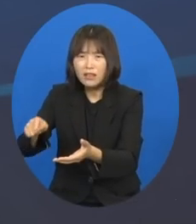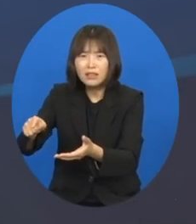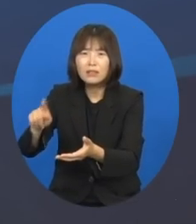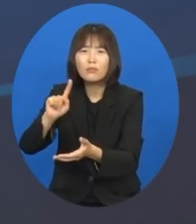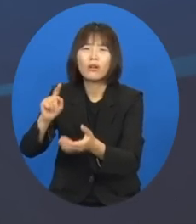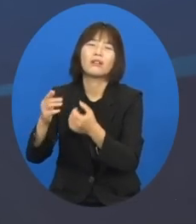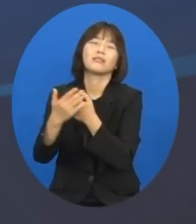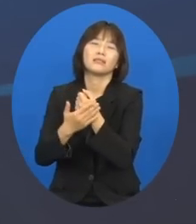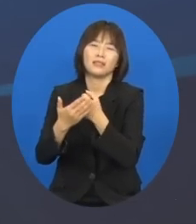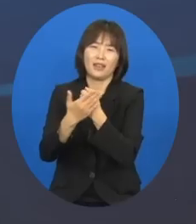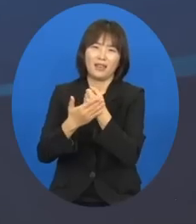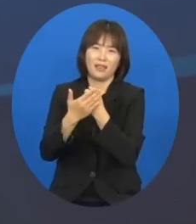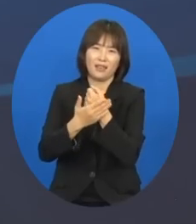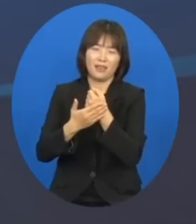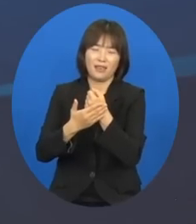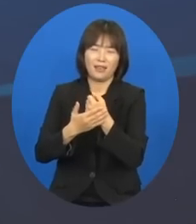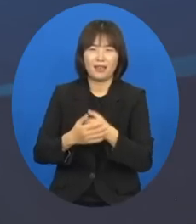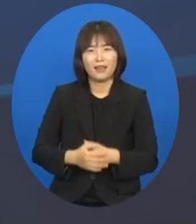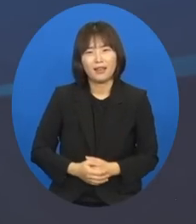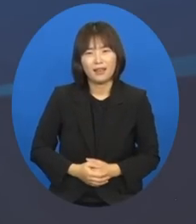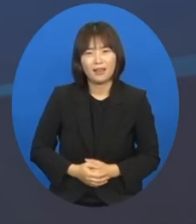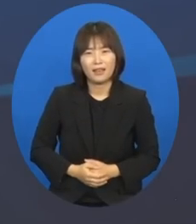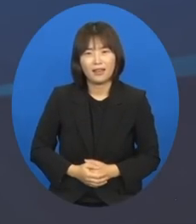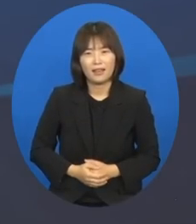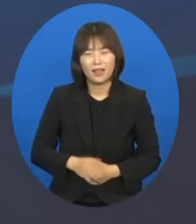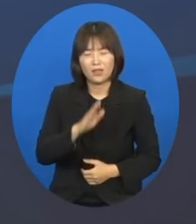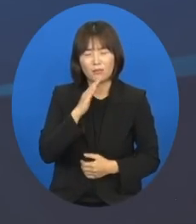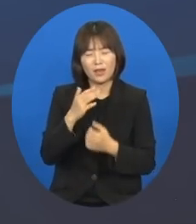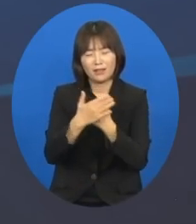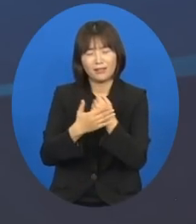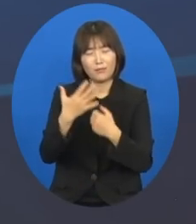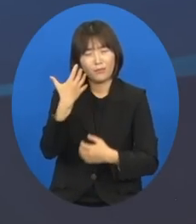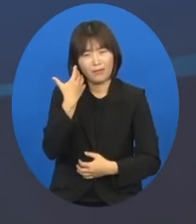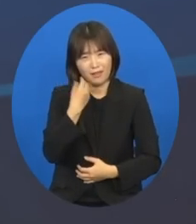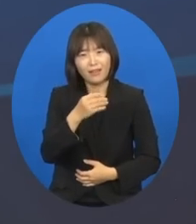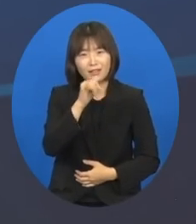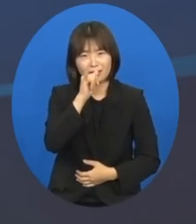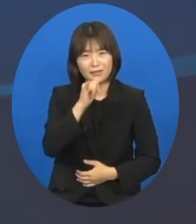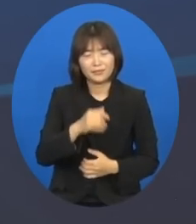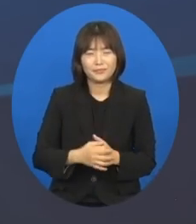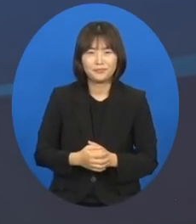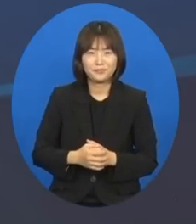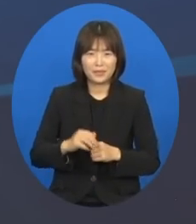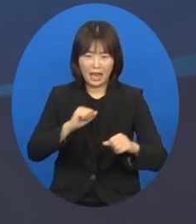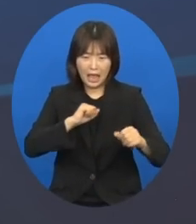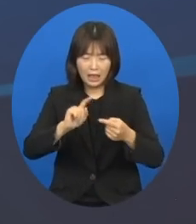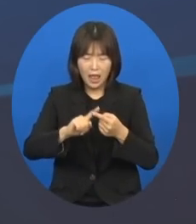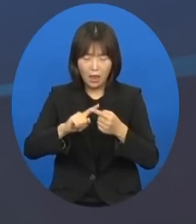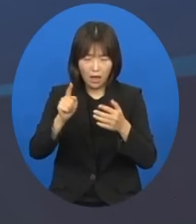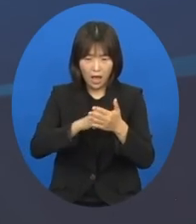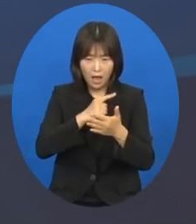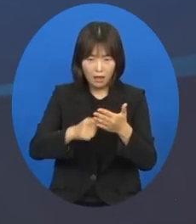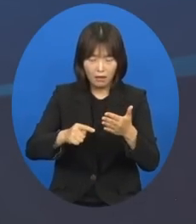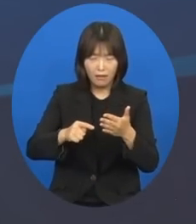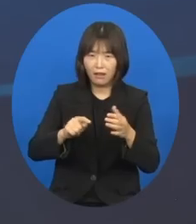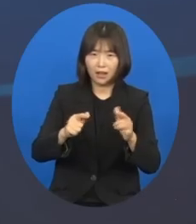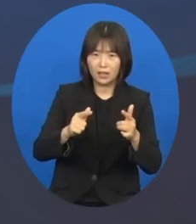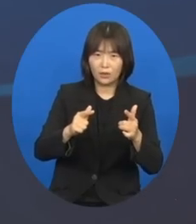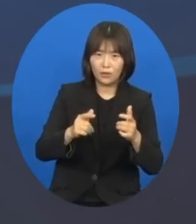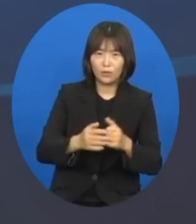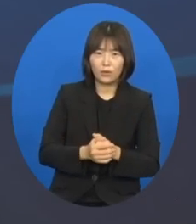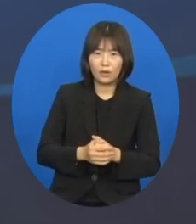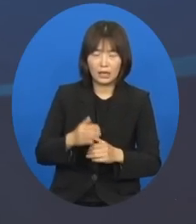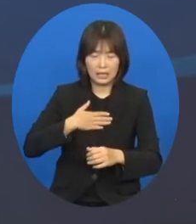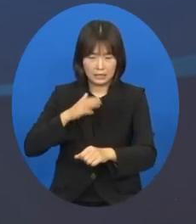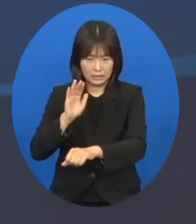은혜라고 표현을 합니다 참 은혜가 매력적이지 않습니까 행한 대로 갚아 주시지도 않고 나가